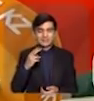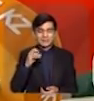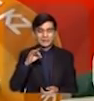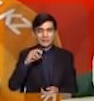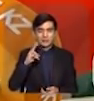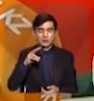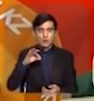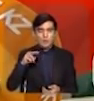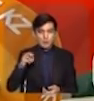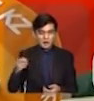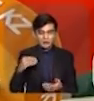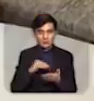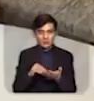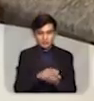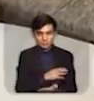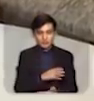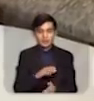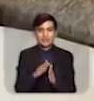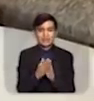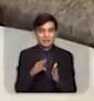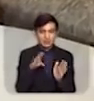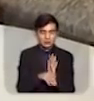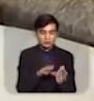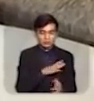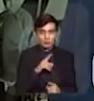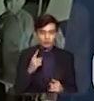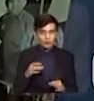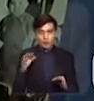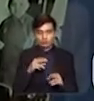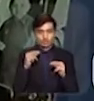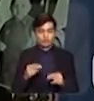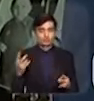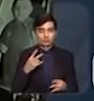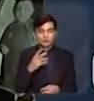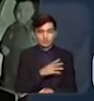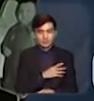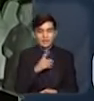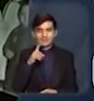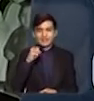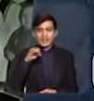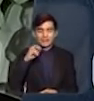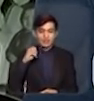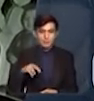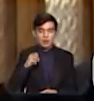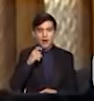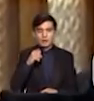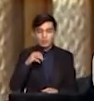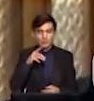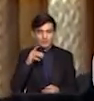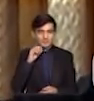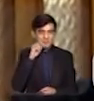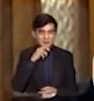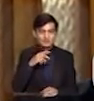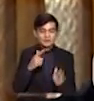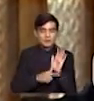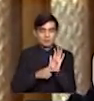Неге оқулықтарға қоса бастады қазір? Көпшілікке ұлттық тәрбие мен салт-дәстүр туралы айтудан жалықпайтын Зейнеп Ахметова жуырда 75 жасқа толды. Мен үшін